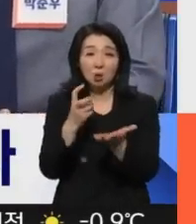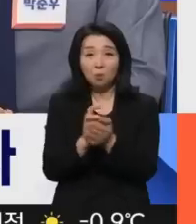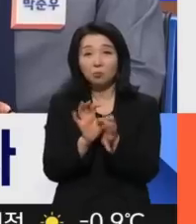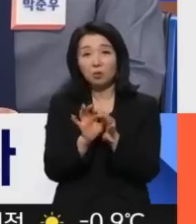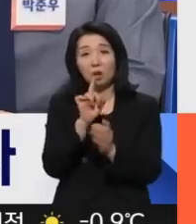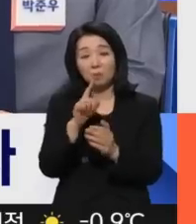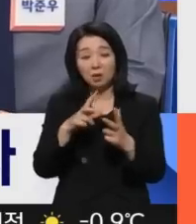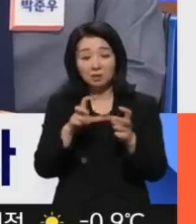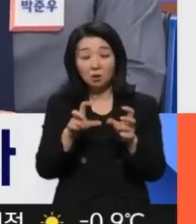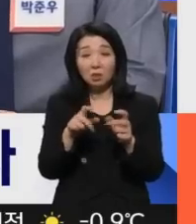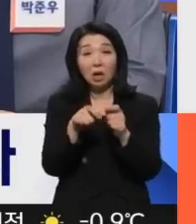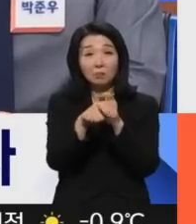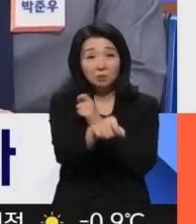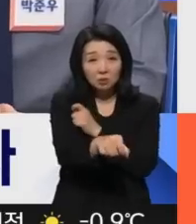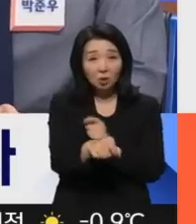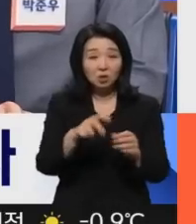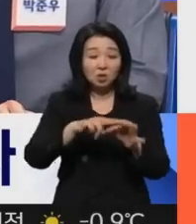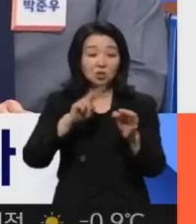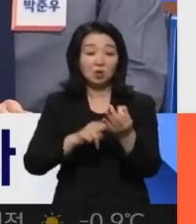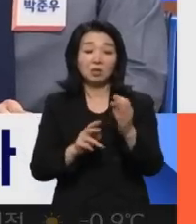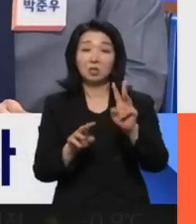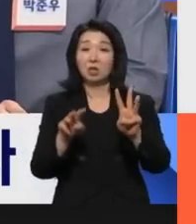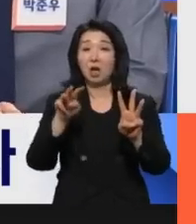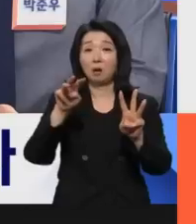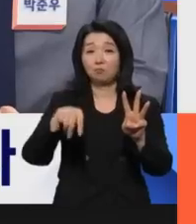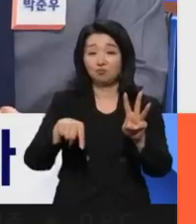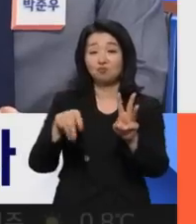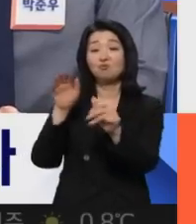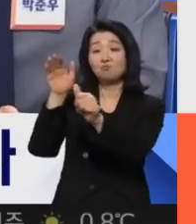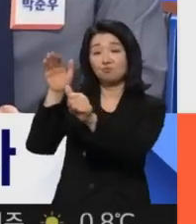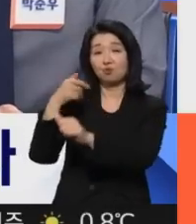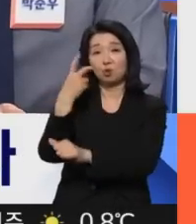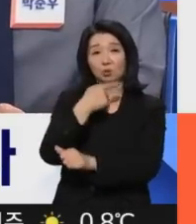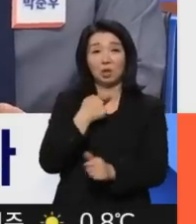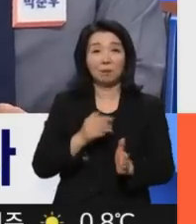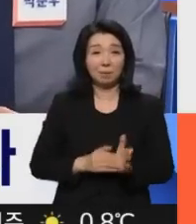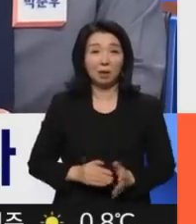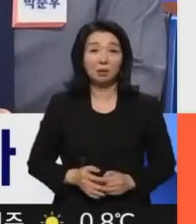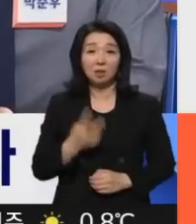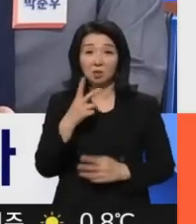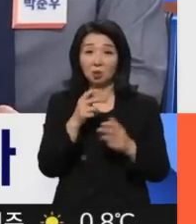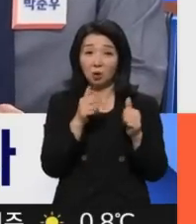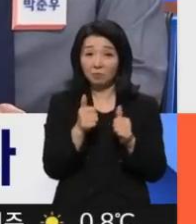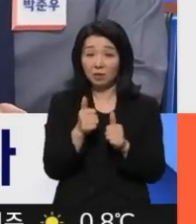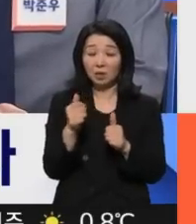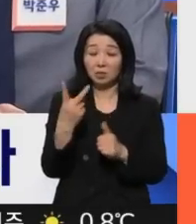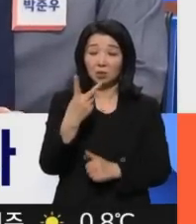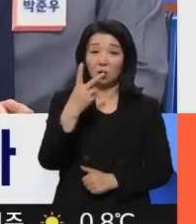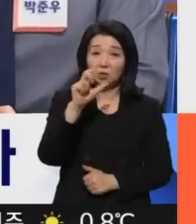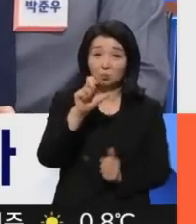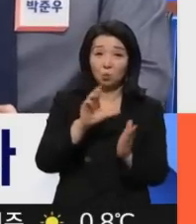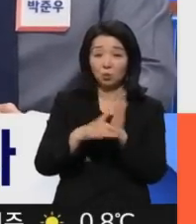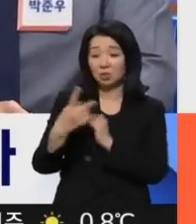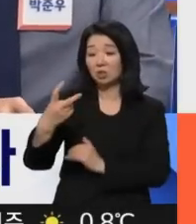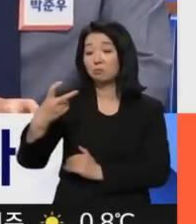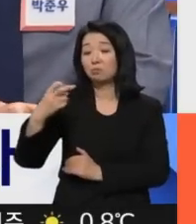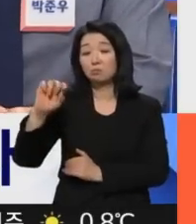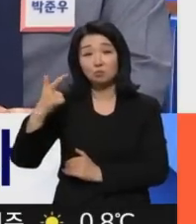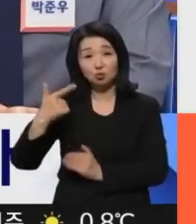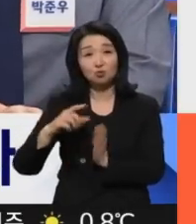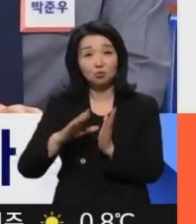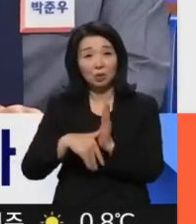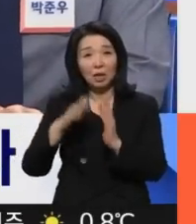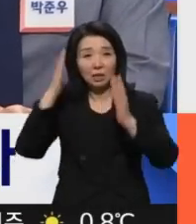따르면 이 성남지청 형사 3부가 지난달 재전 의원을 불러 조사를 진행했다고 합니다. 검찰은 지난 2015년과 2016년 이